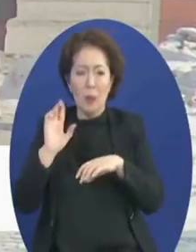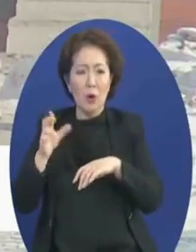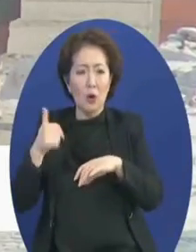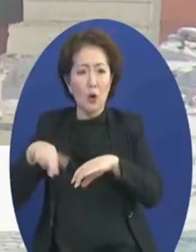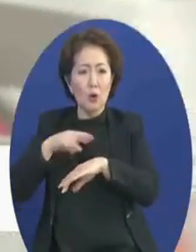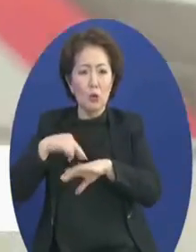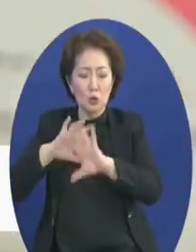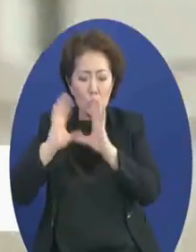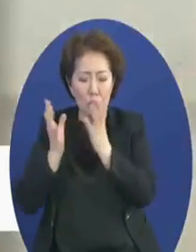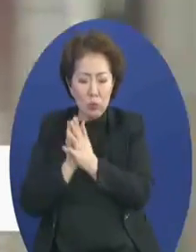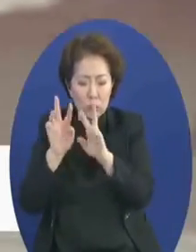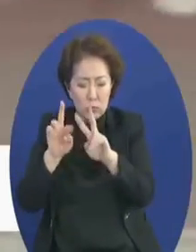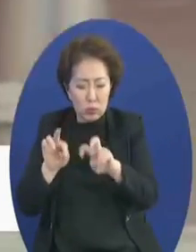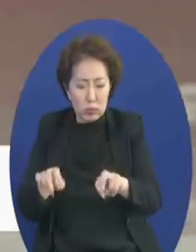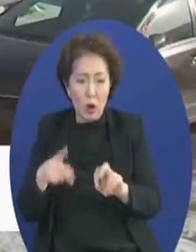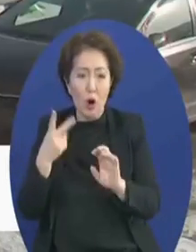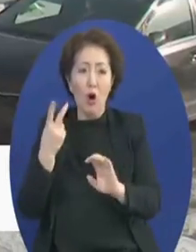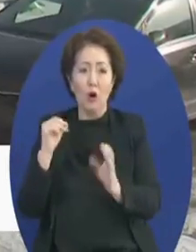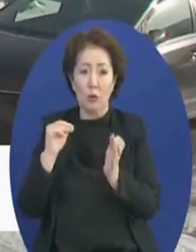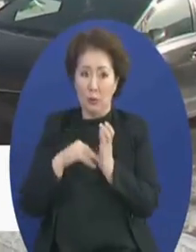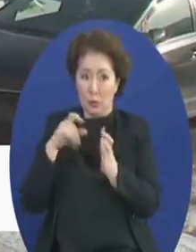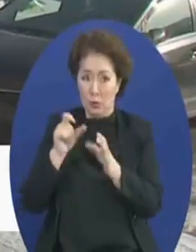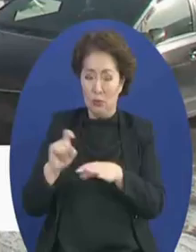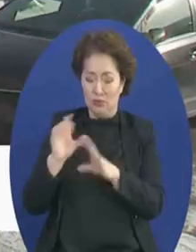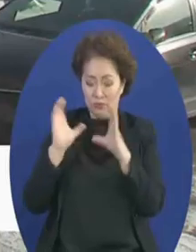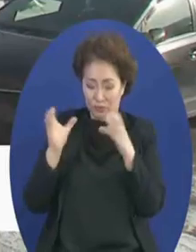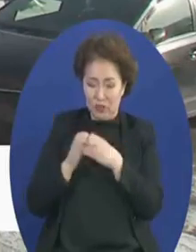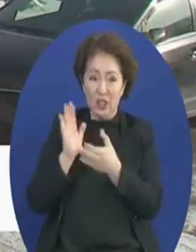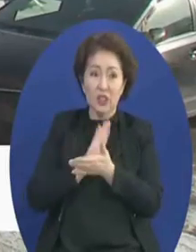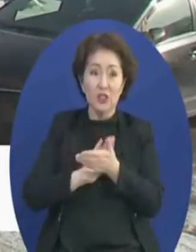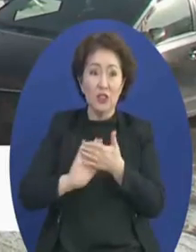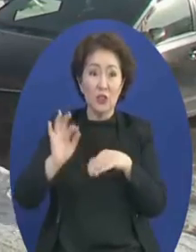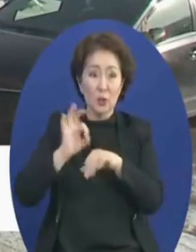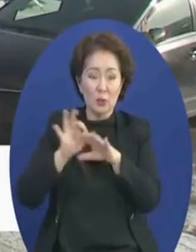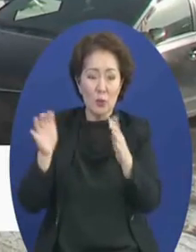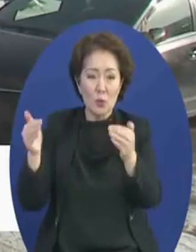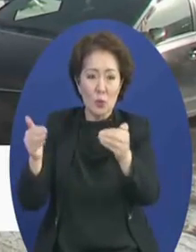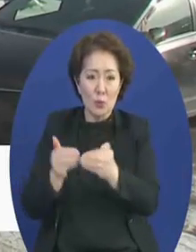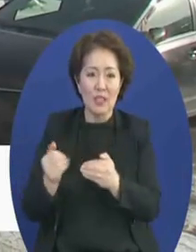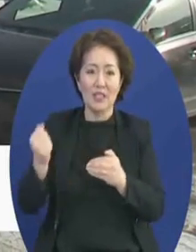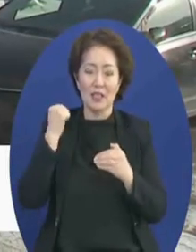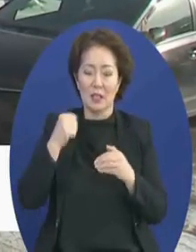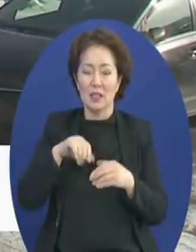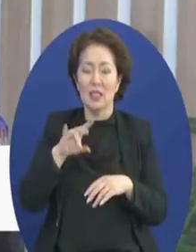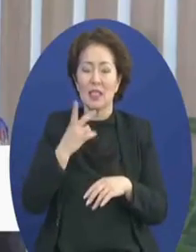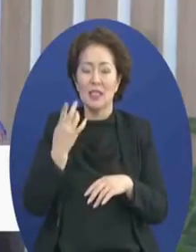дууссан. Шинэ голомтыг ерөнхийдөө хомсаа гэсэн дүгнэлтийг нийслэлийн эрүүл мэндийн газраас гаргаад байна.